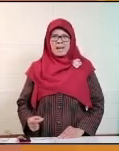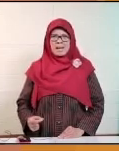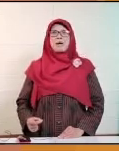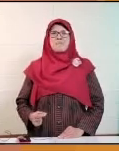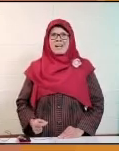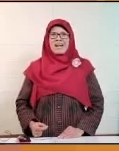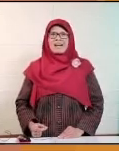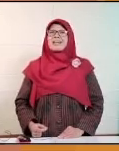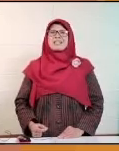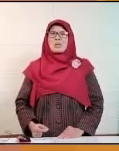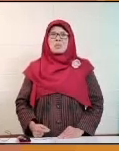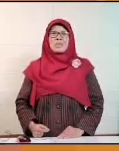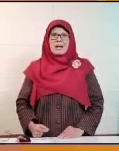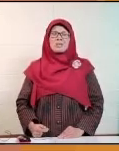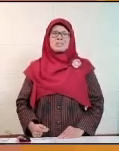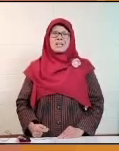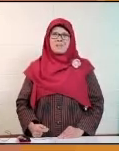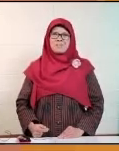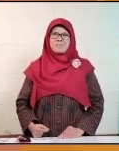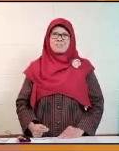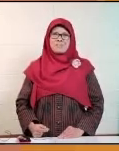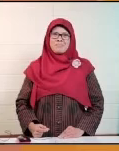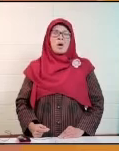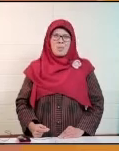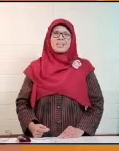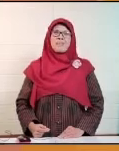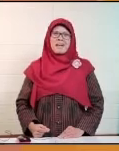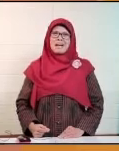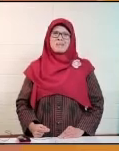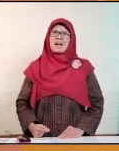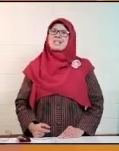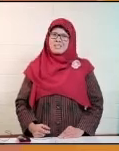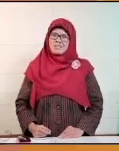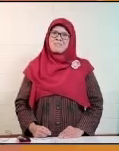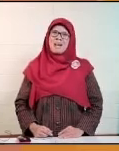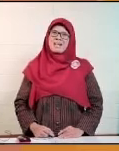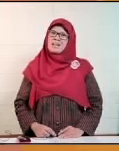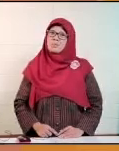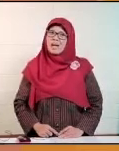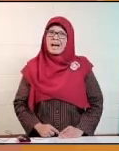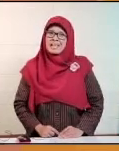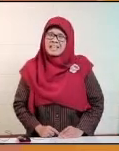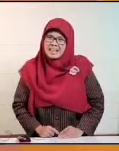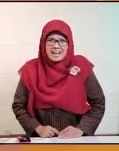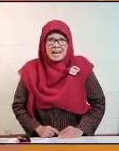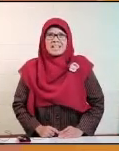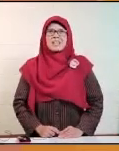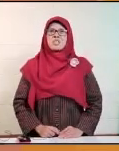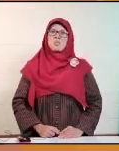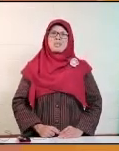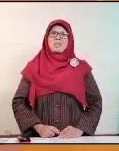tidak layak maka seluruh tanggung jawab kewajiban agama sudah berada dipundak